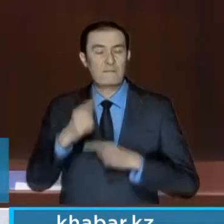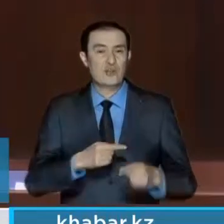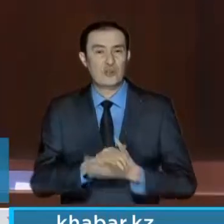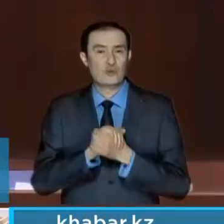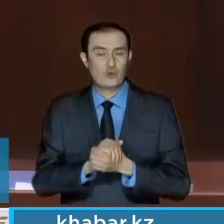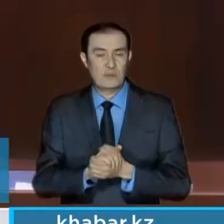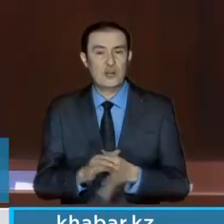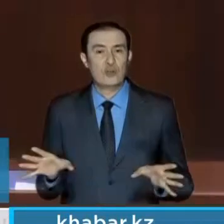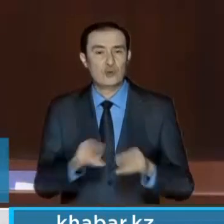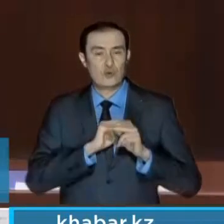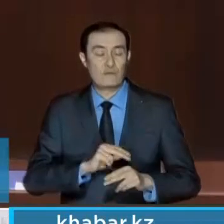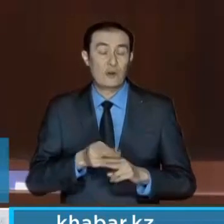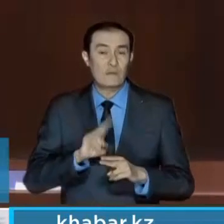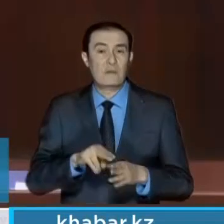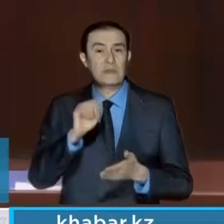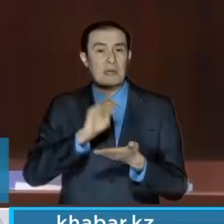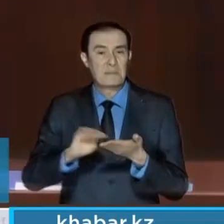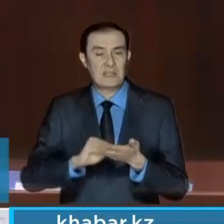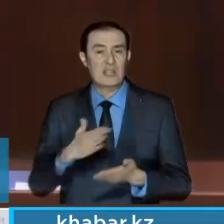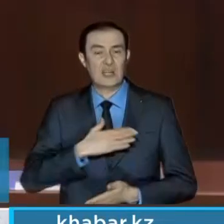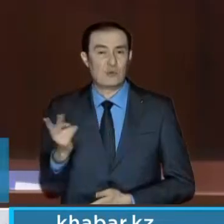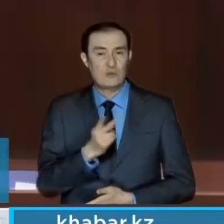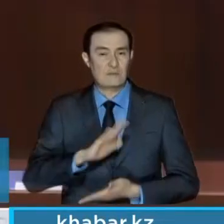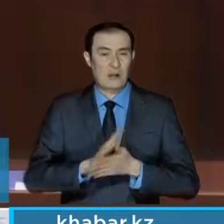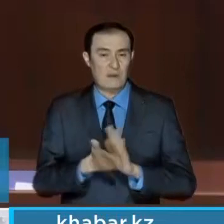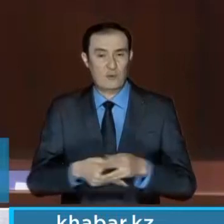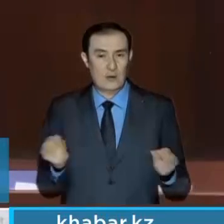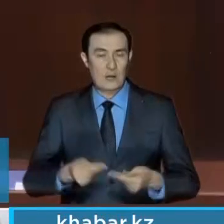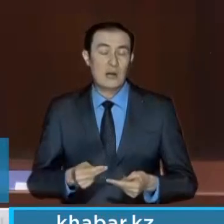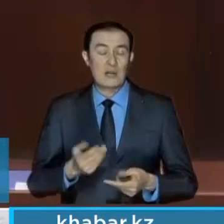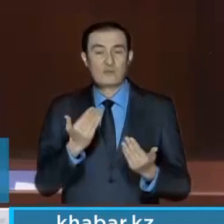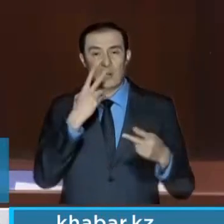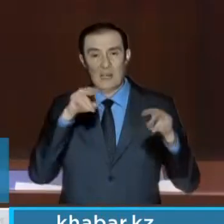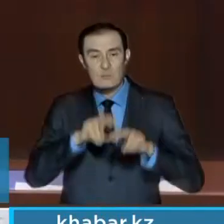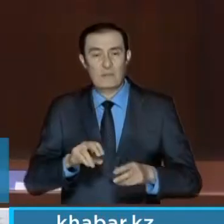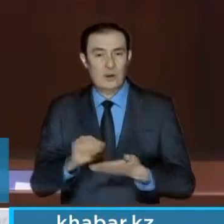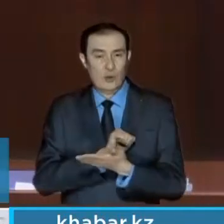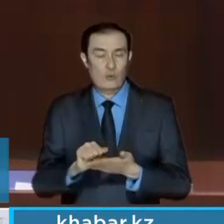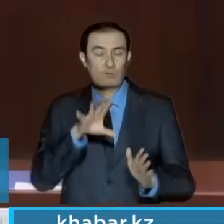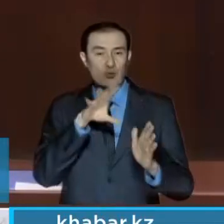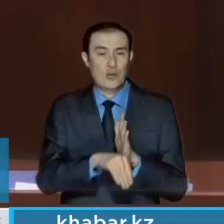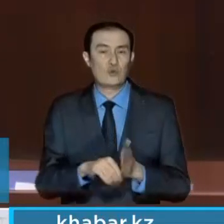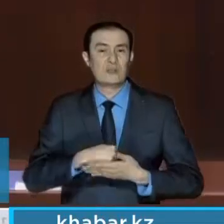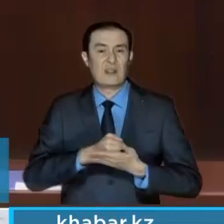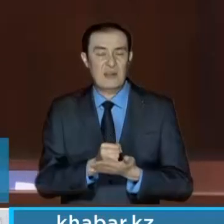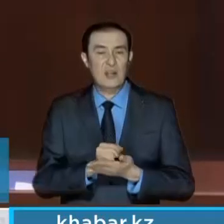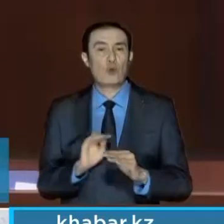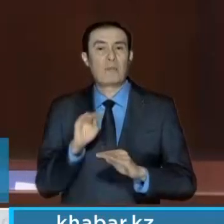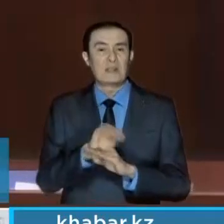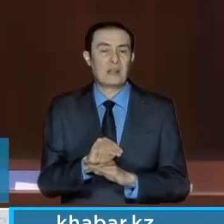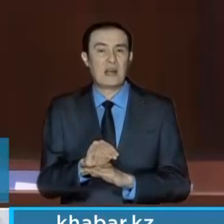дружбе и о союзнические между нашими странами рассмотренный сегодня протокол предусматривает установление